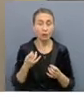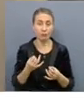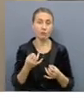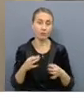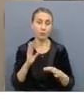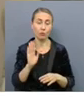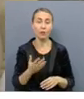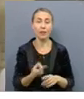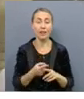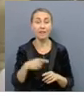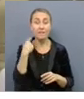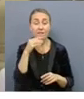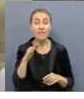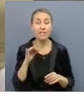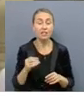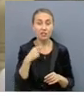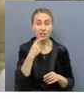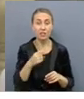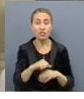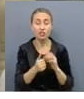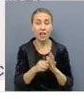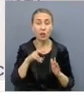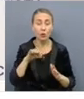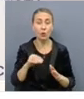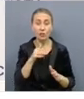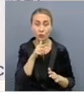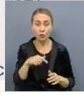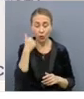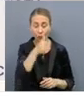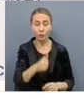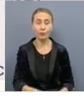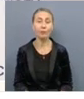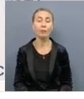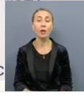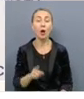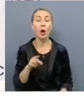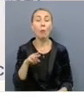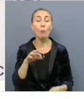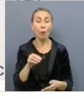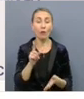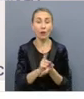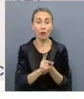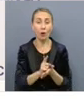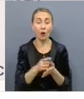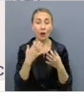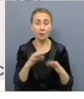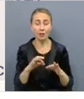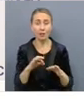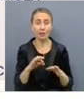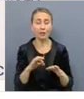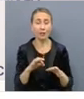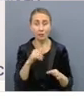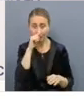амнистия для физических лиц началась 16 июля текущего года. Под налоговую амнистию физических лиц попадают две